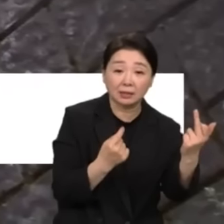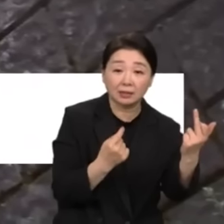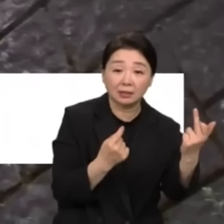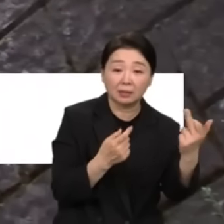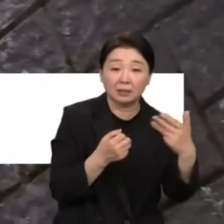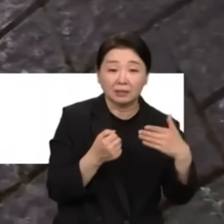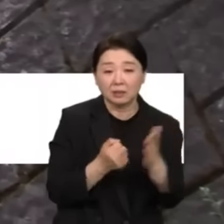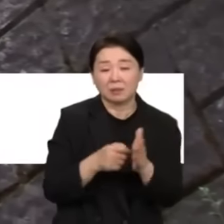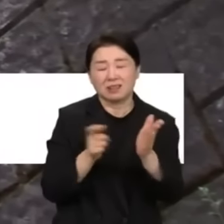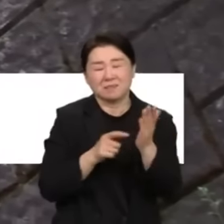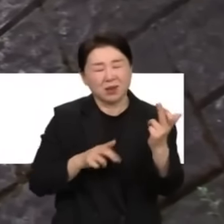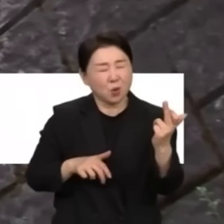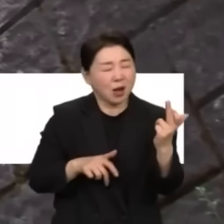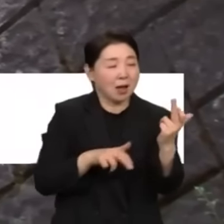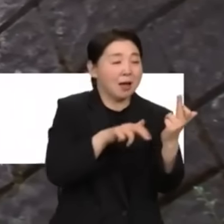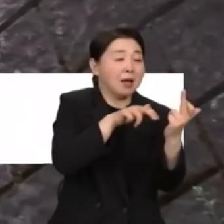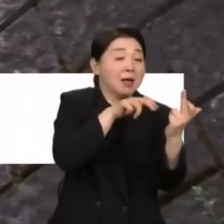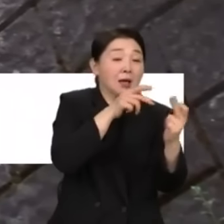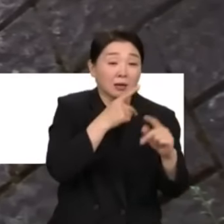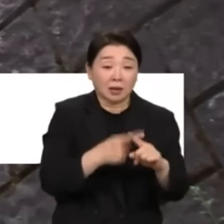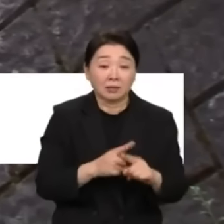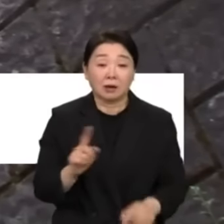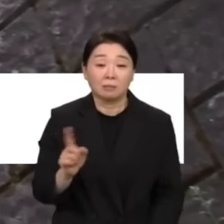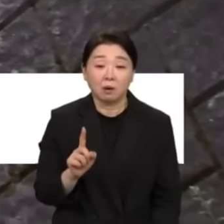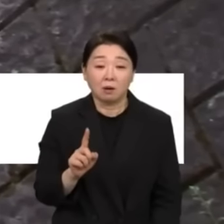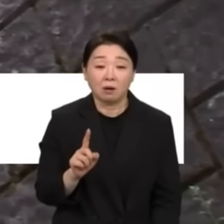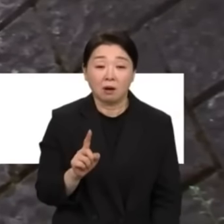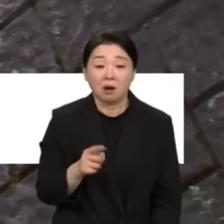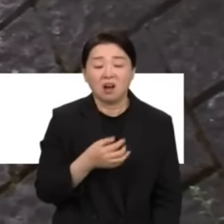좀 급하게 올라가시다가 좀